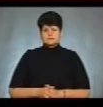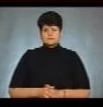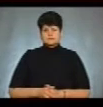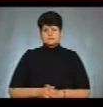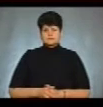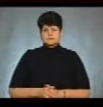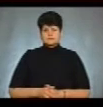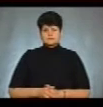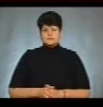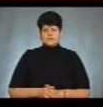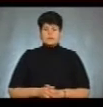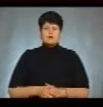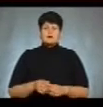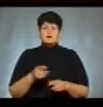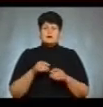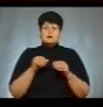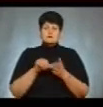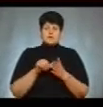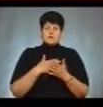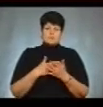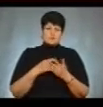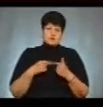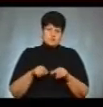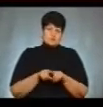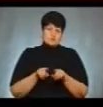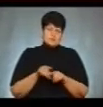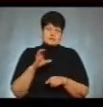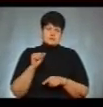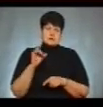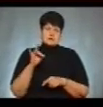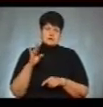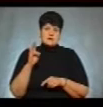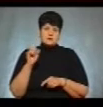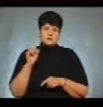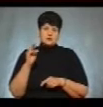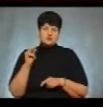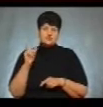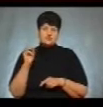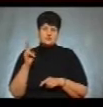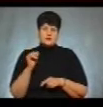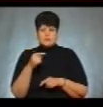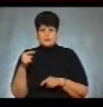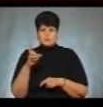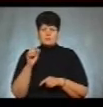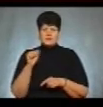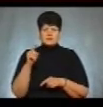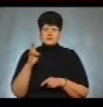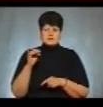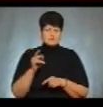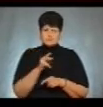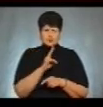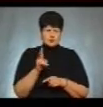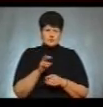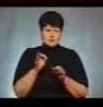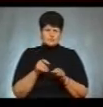Словами представників громадської організації, аналогічна ситуація на відрізку Саранчуки-Базниківка С-200-123. Там також жодних робіт ніхто